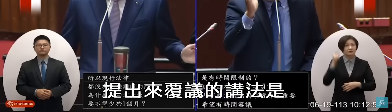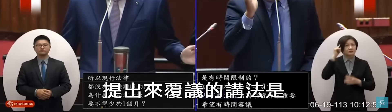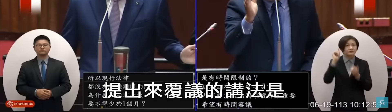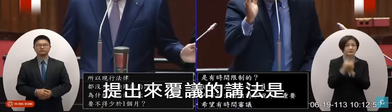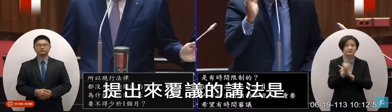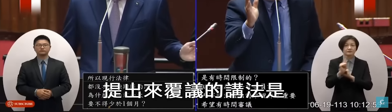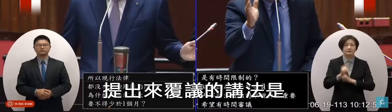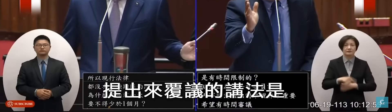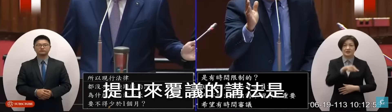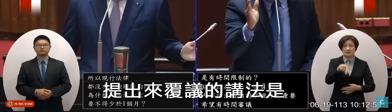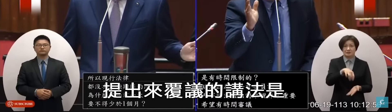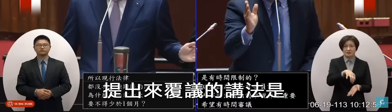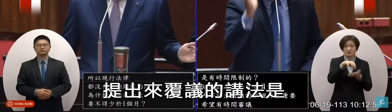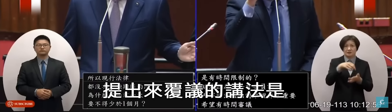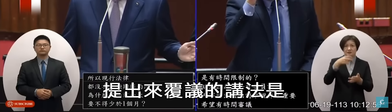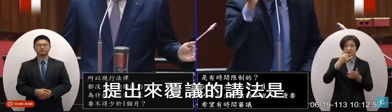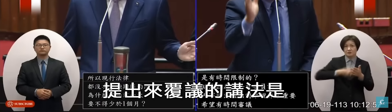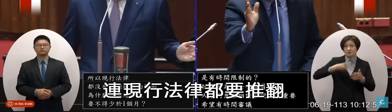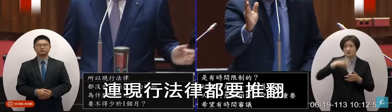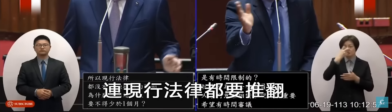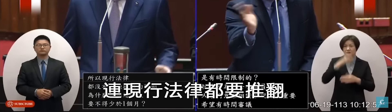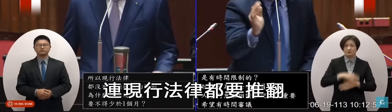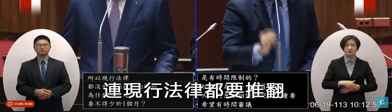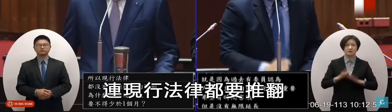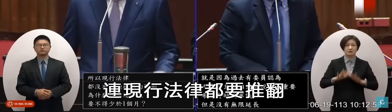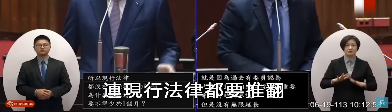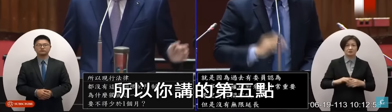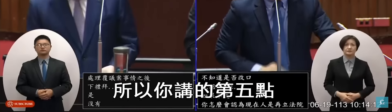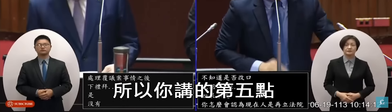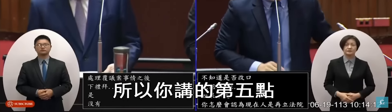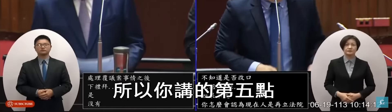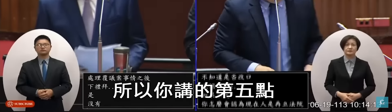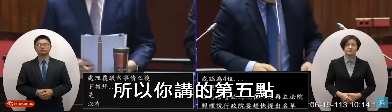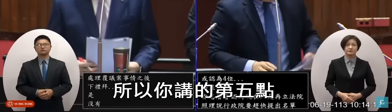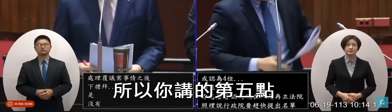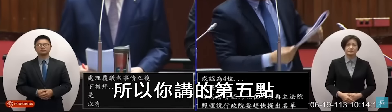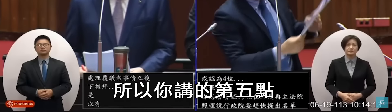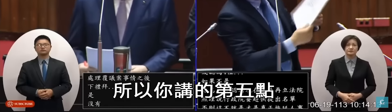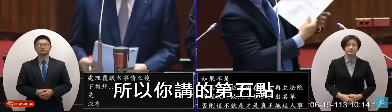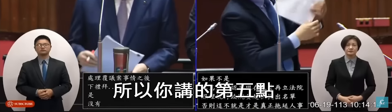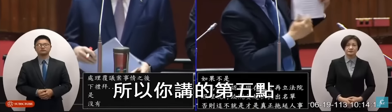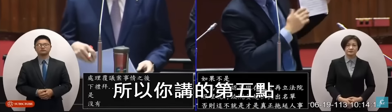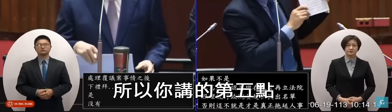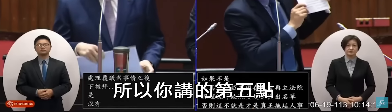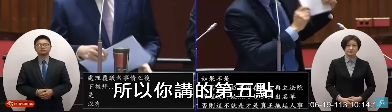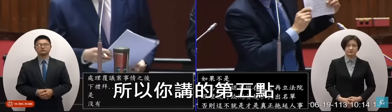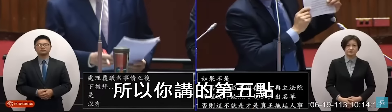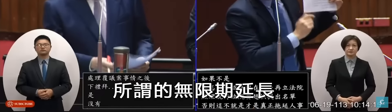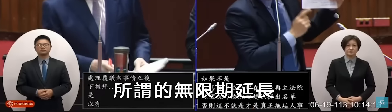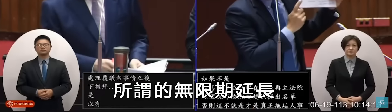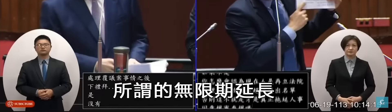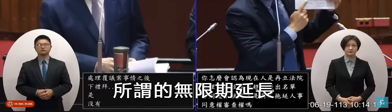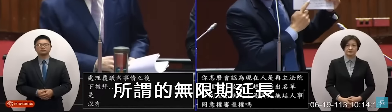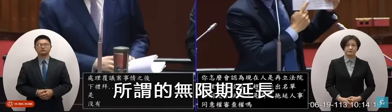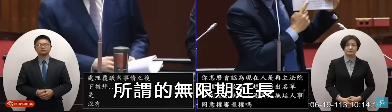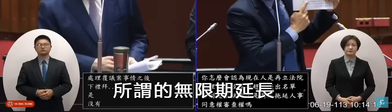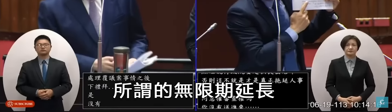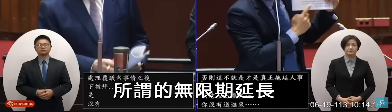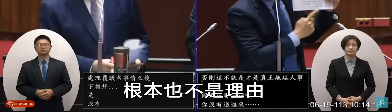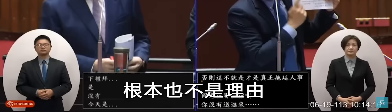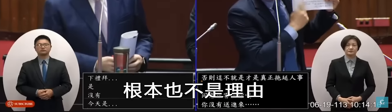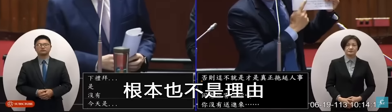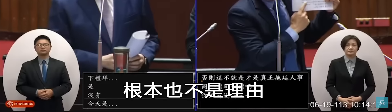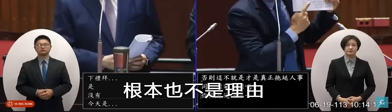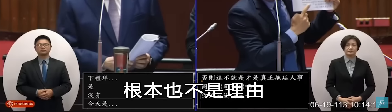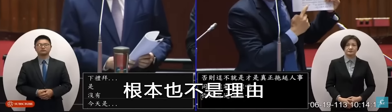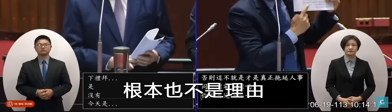们现在提出来复议的讲法是连现行的法令都要推翻，是 所以你讲的第5点，所谓的无限期